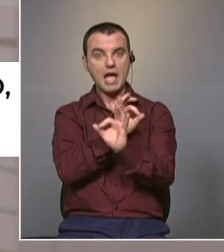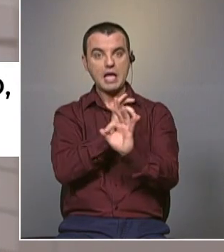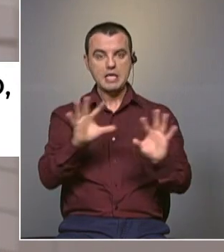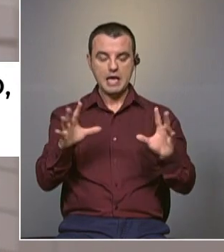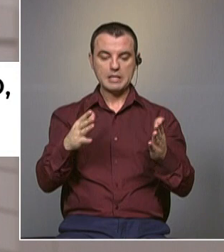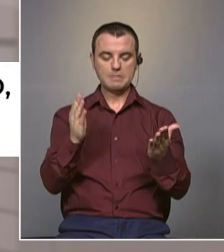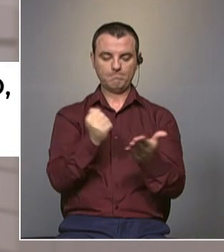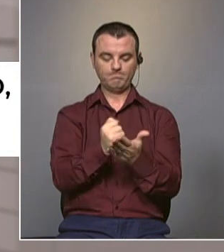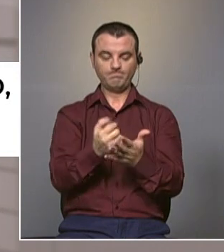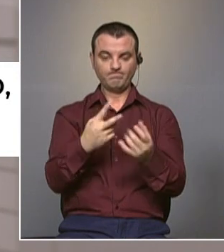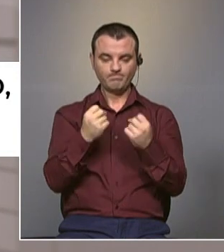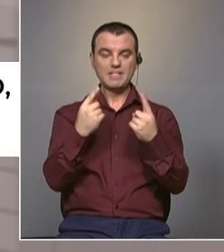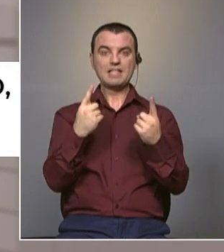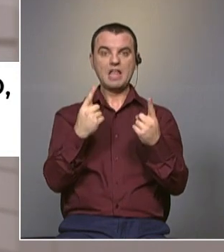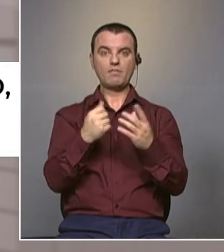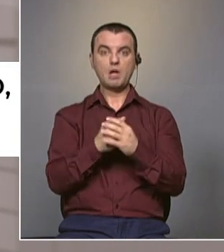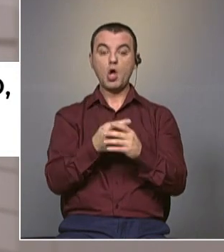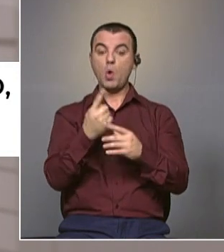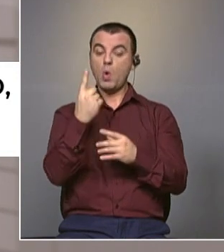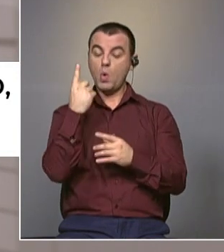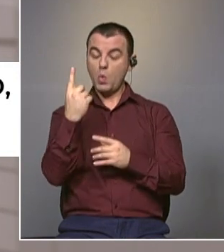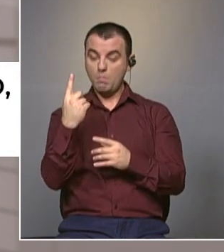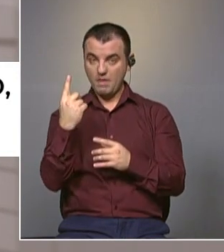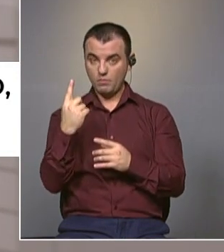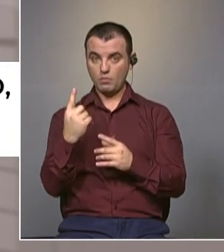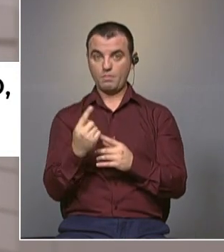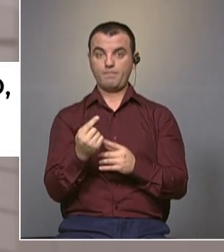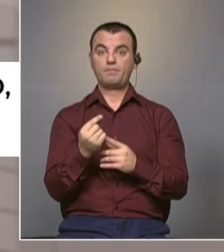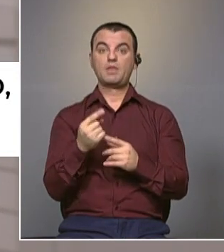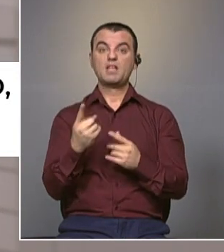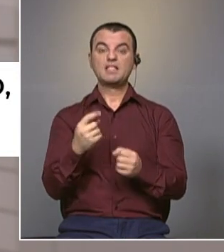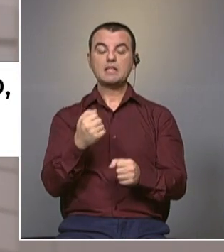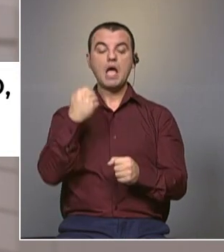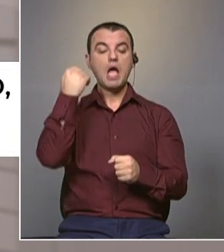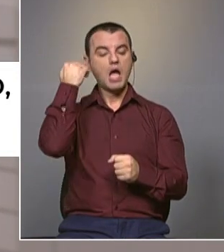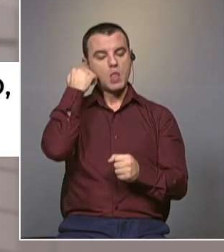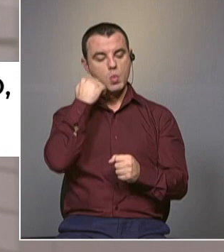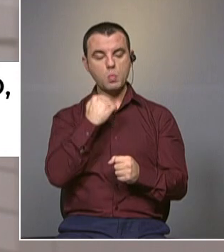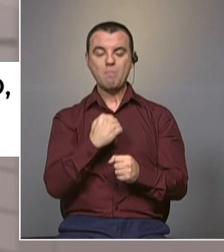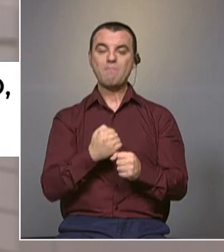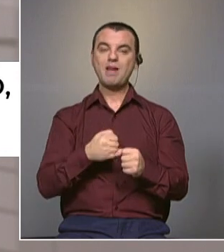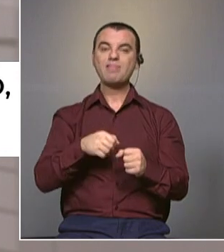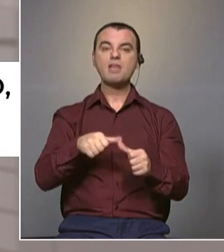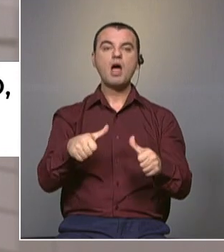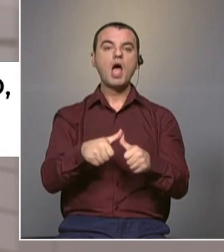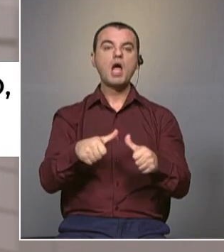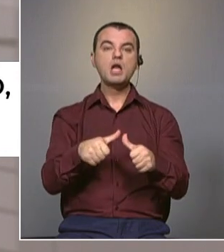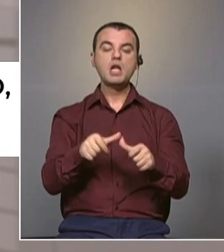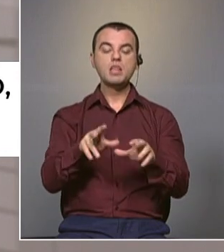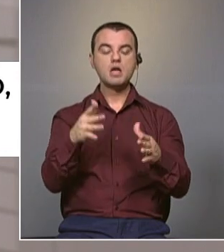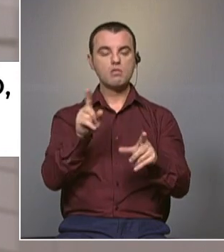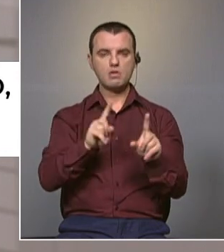сепваме. От една страна, за добрата литература няма времеви граници,